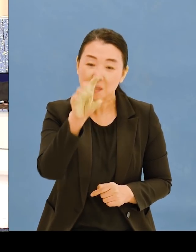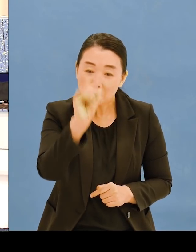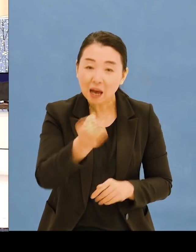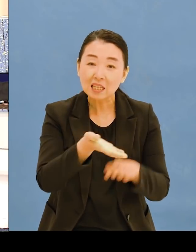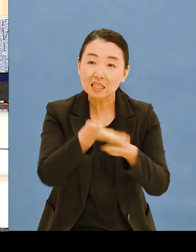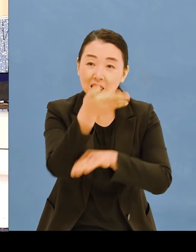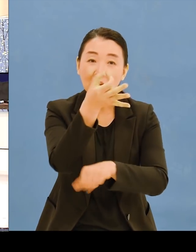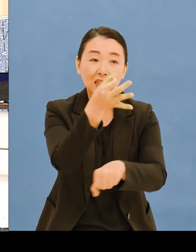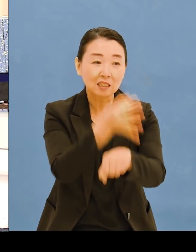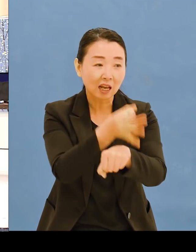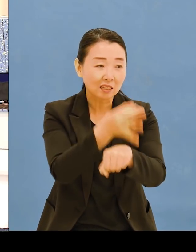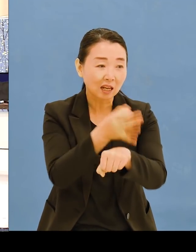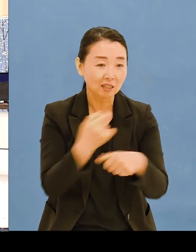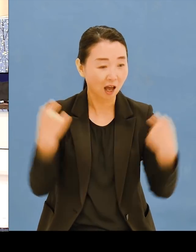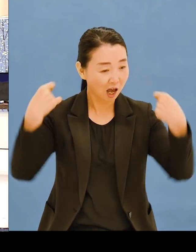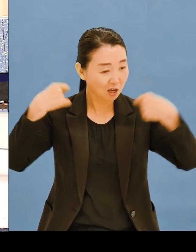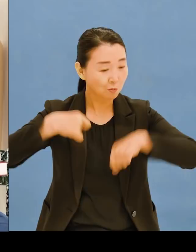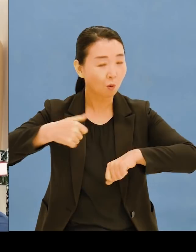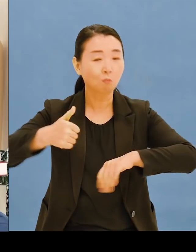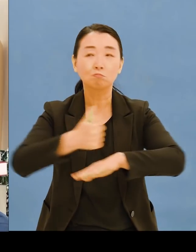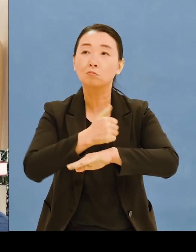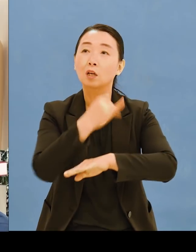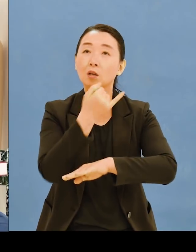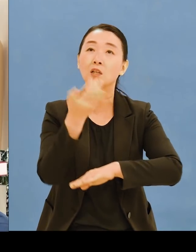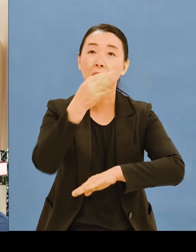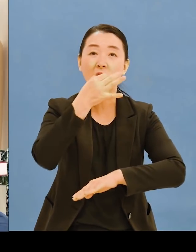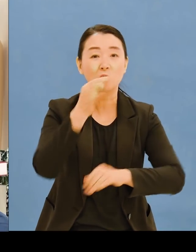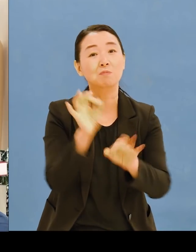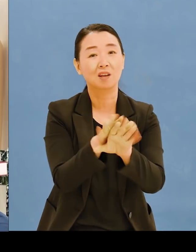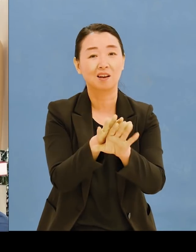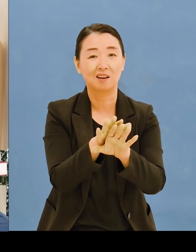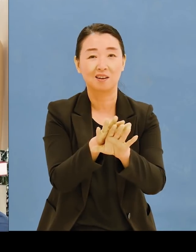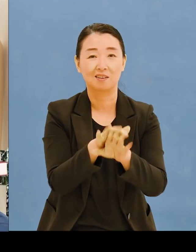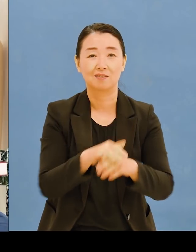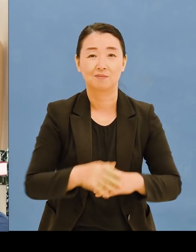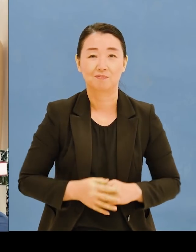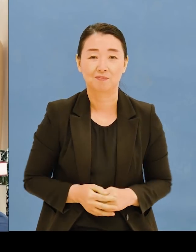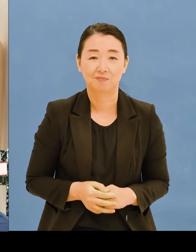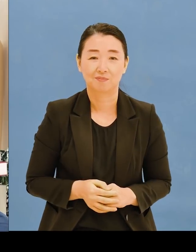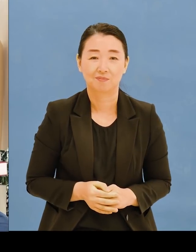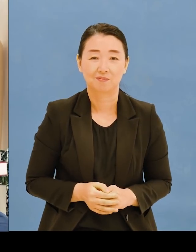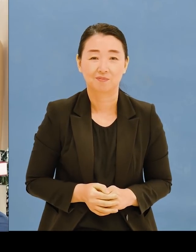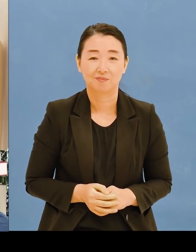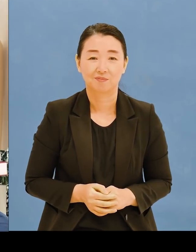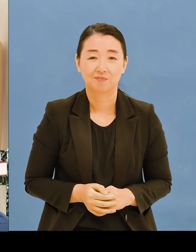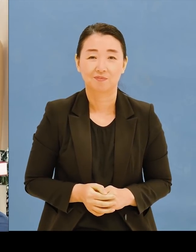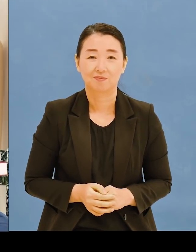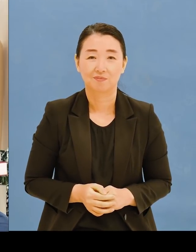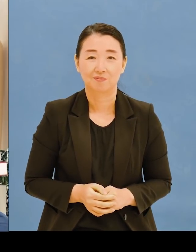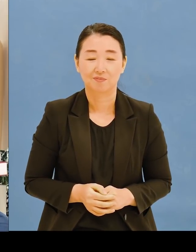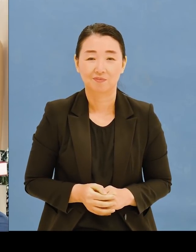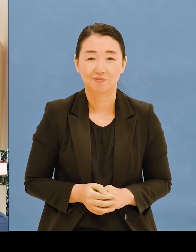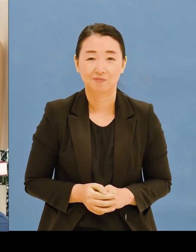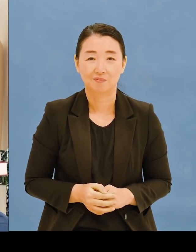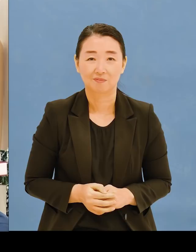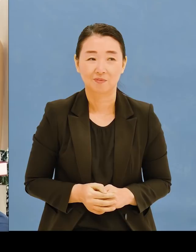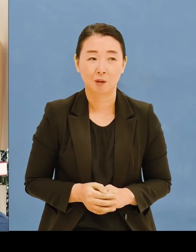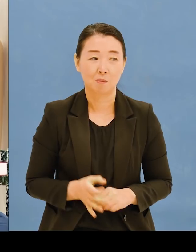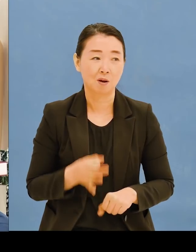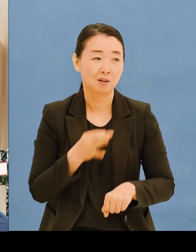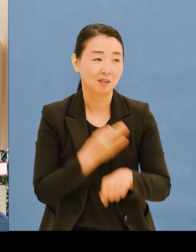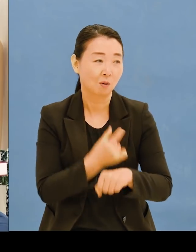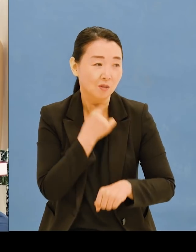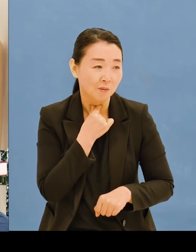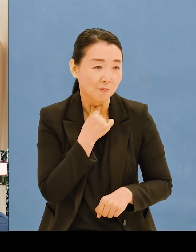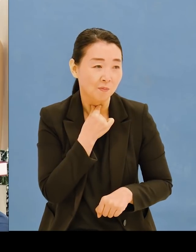이제 그런 것들 입고 다니고 이제 그랬는데 그런 거에 대한 욕심이 사라지고 어떤 그런 뭘